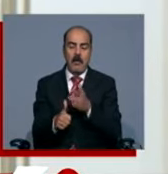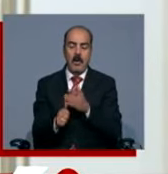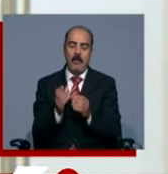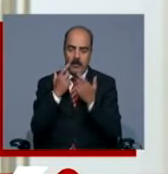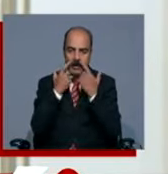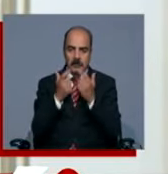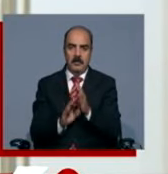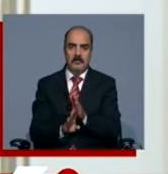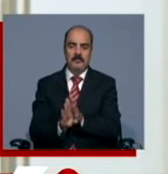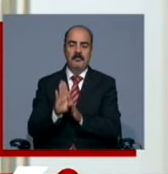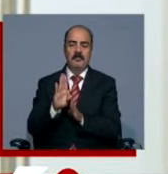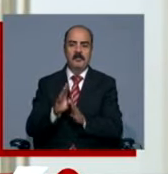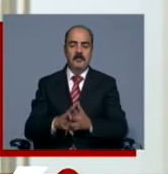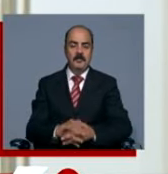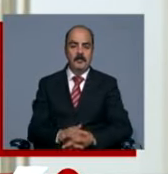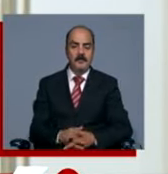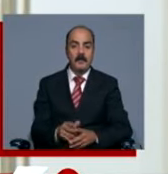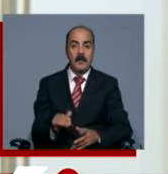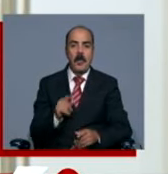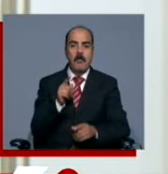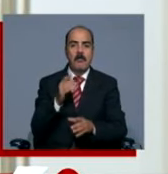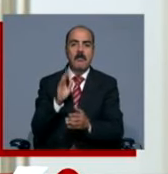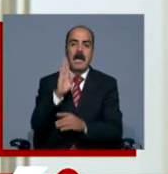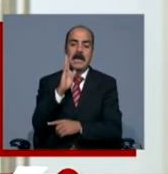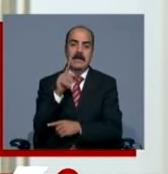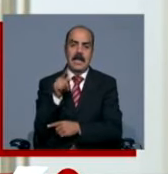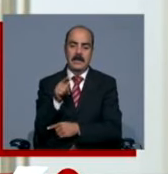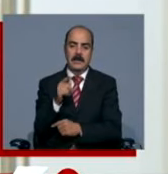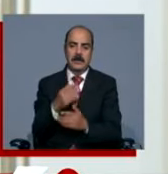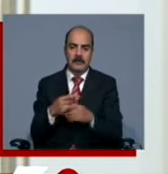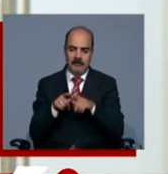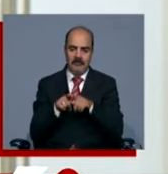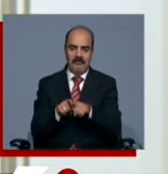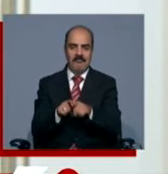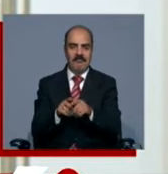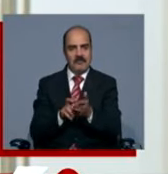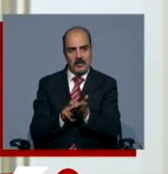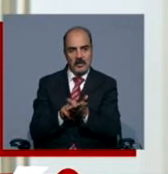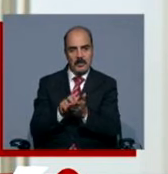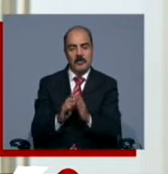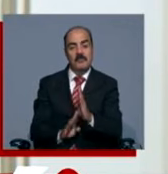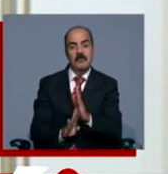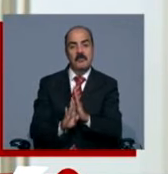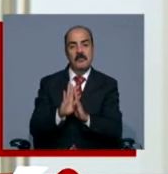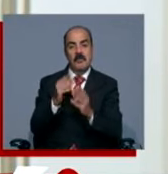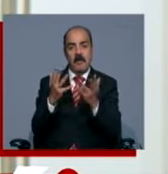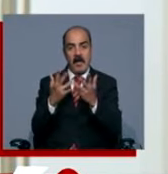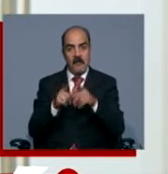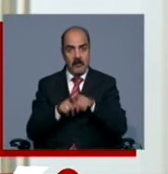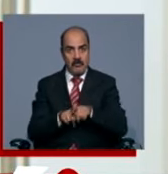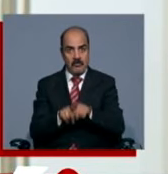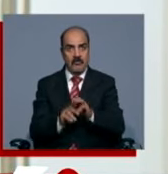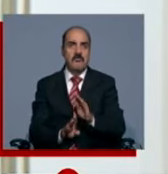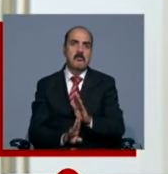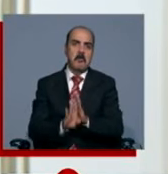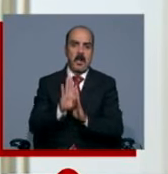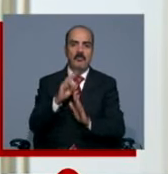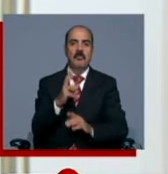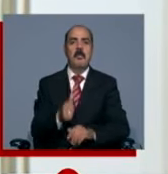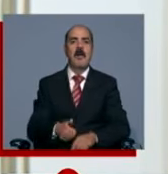القصوى باعتباره مكونا وشرطا أساسيا لتحقيق التنمية والنهضة في